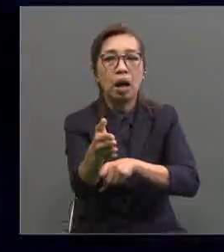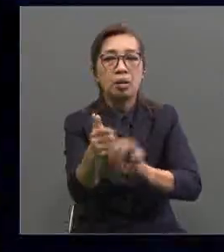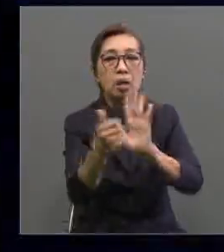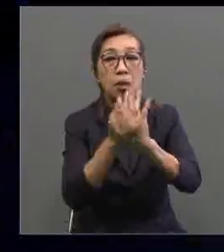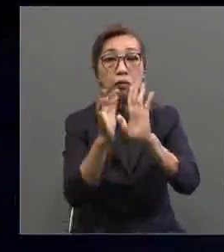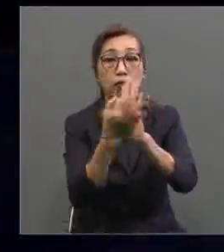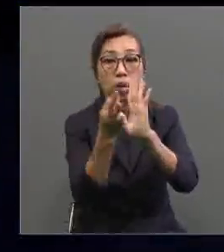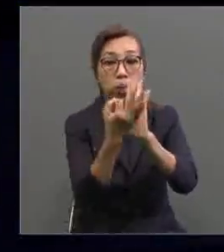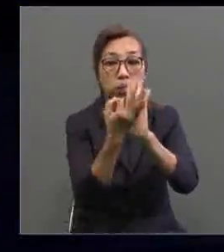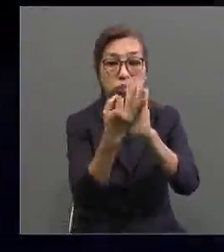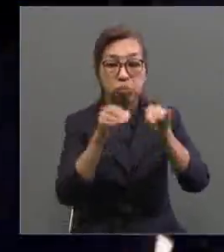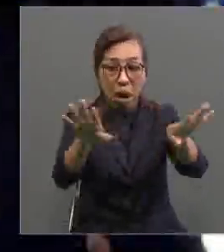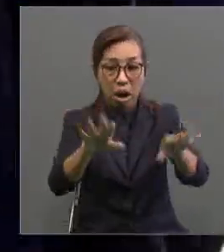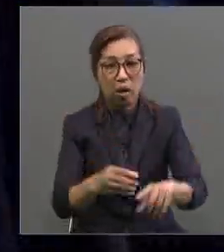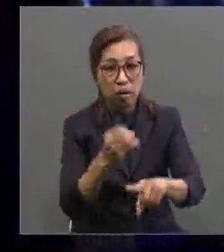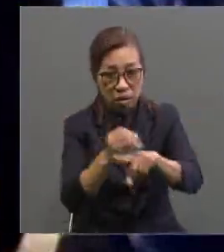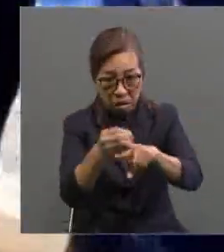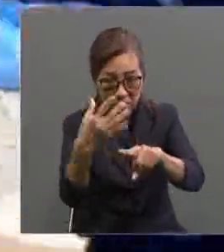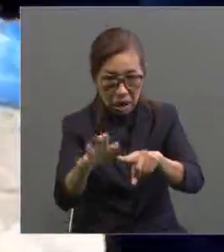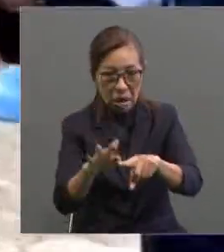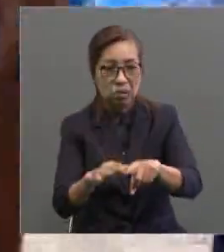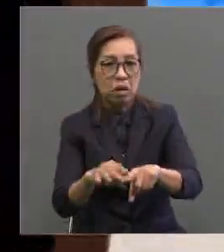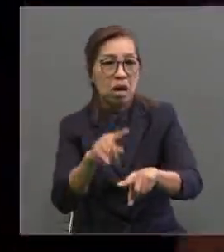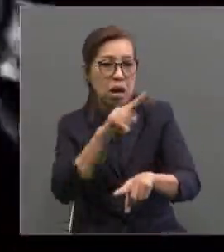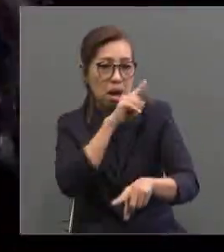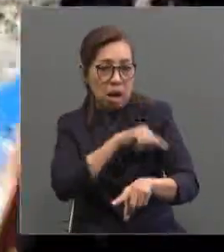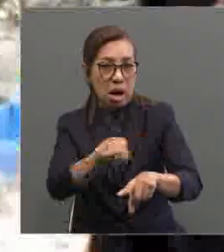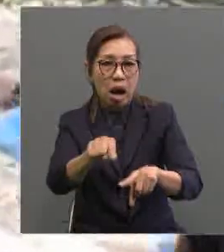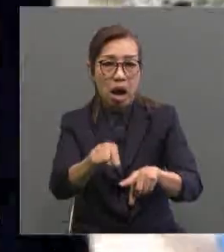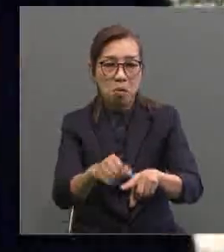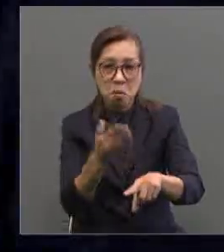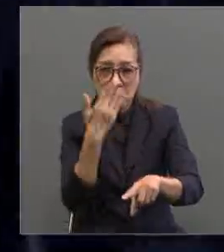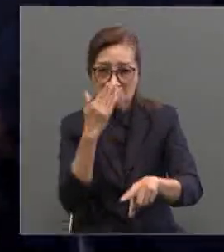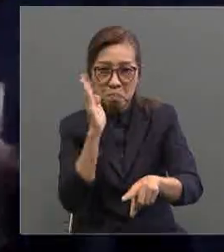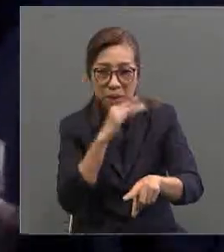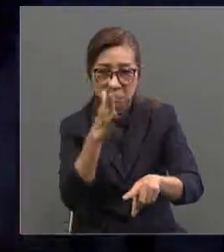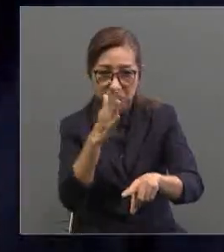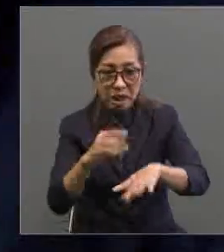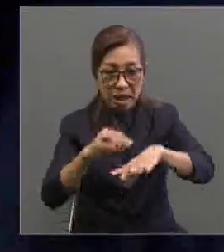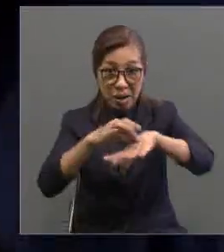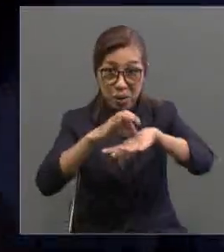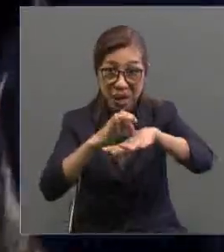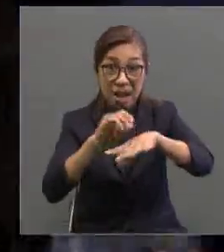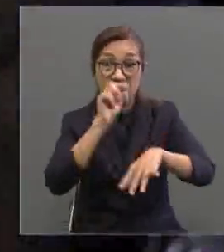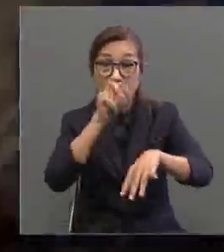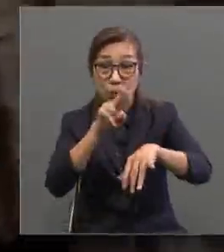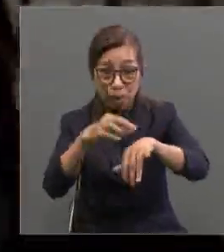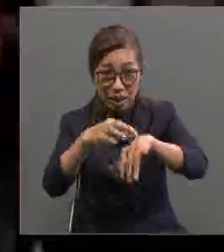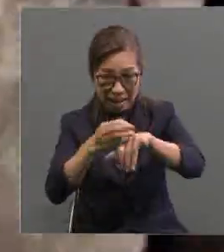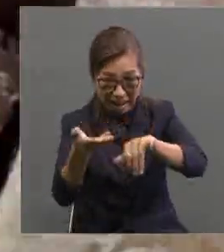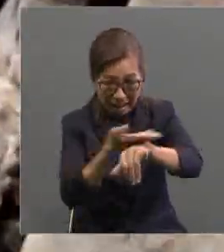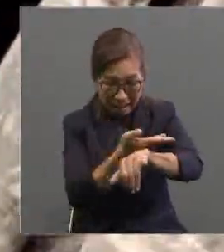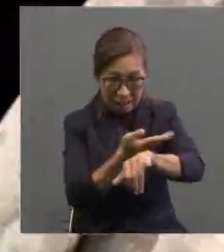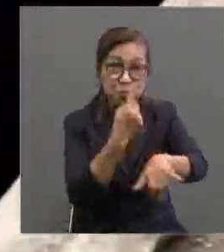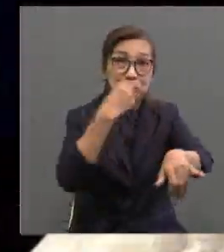เค้าบอกว่าเนื้อขาวใสไร้ความขาวส่วนหนังเนี่ยก็จะนำไปตากแห้งทำเป็นหนังปลาทอดกรอบจัด